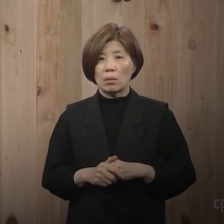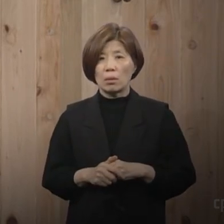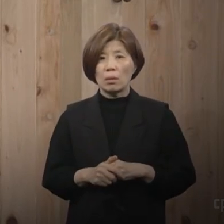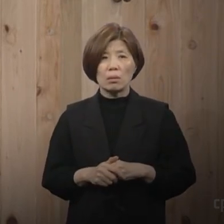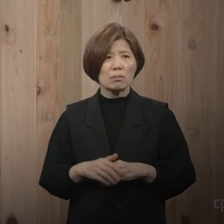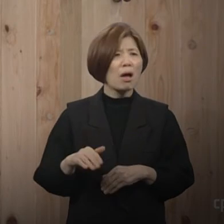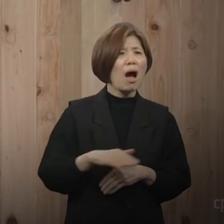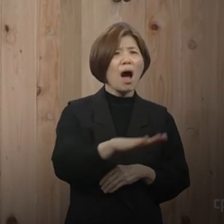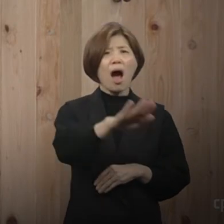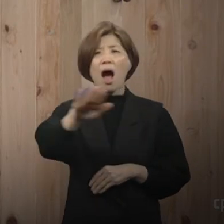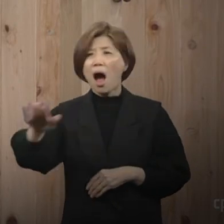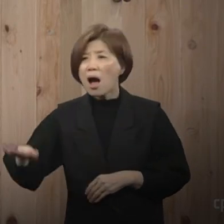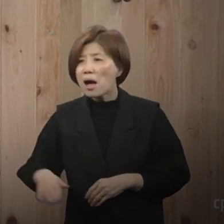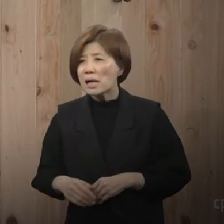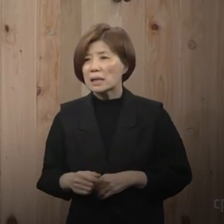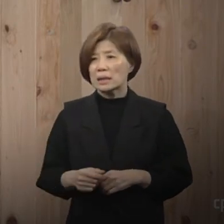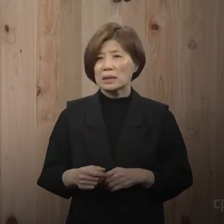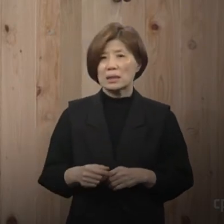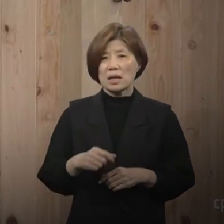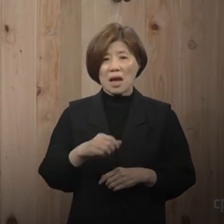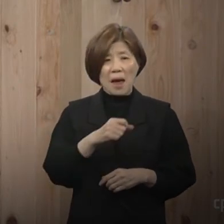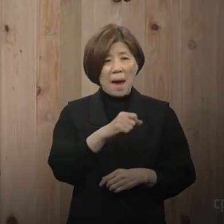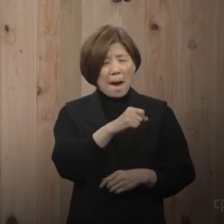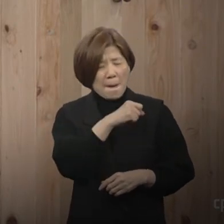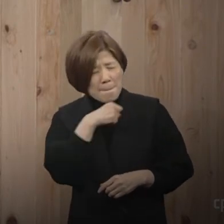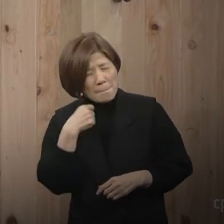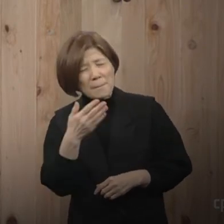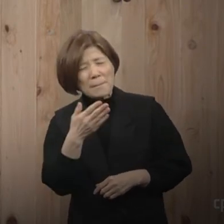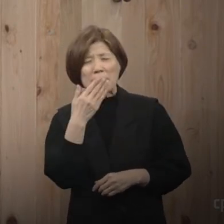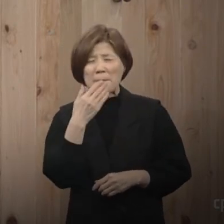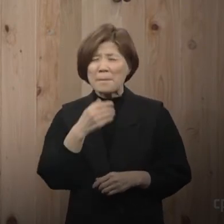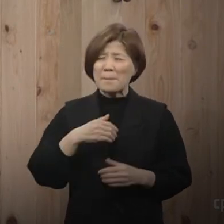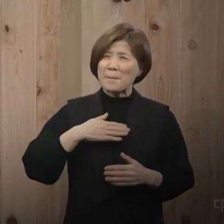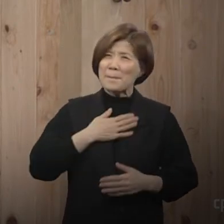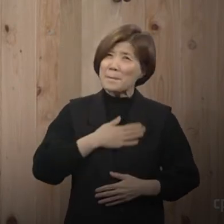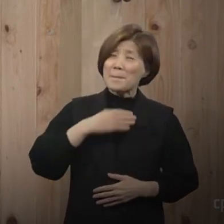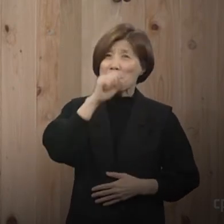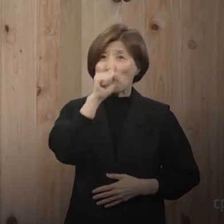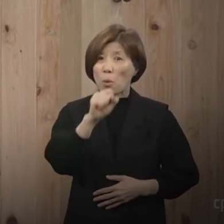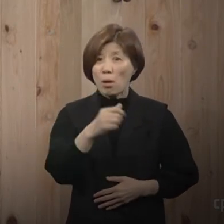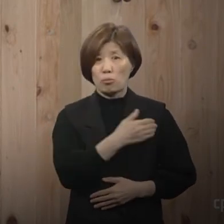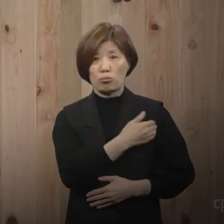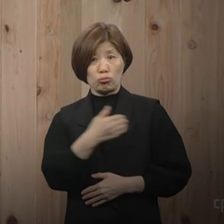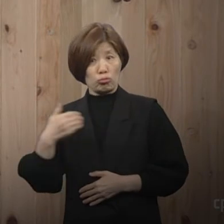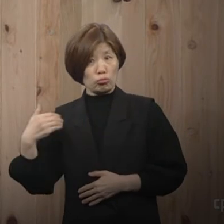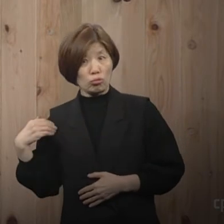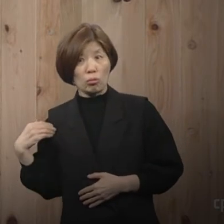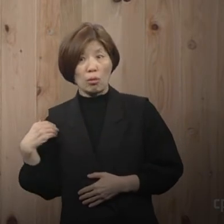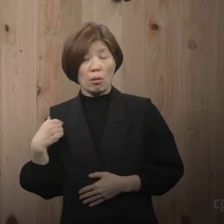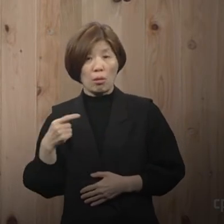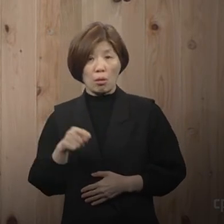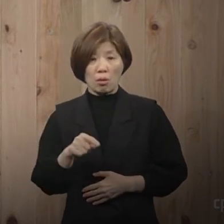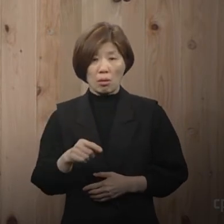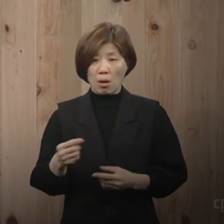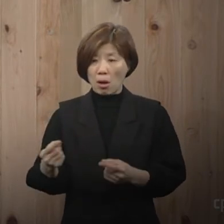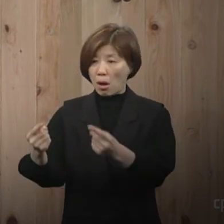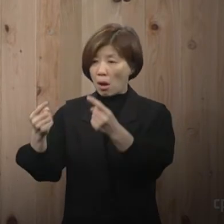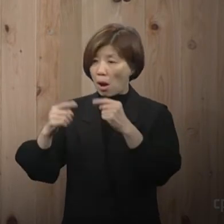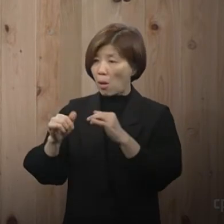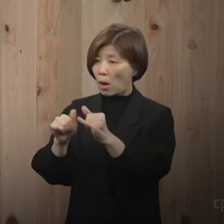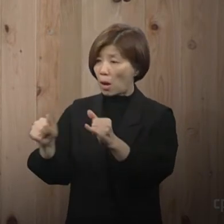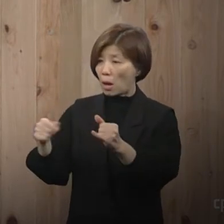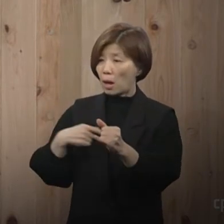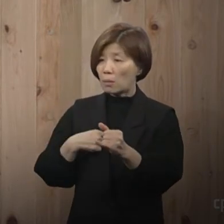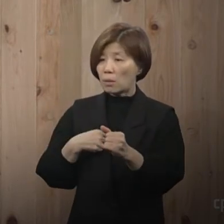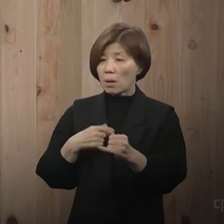그럼 그냥 다 같이 맛있게 먹고 기분 좋으면 되는 거잖아요. 뭐 참석자들이 지금까지